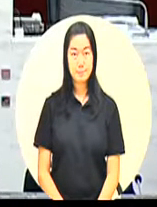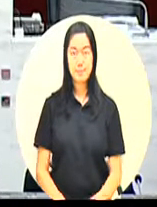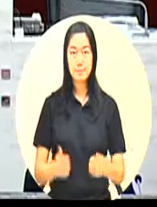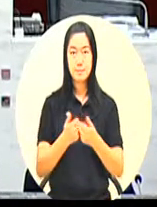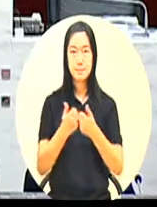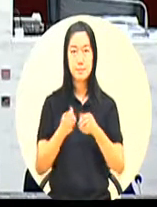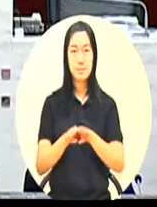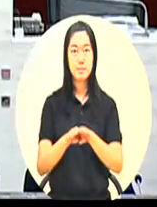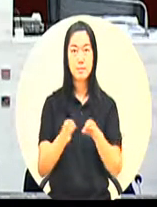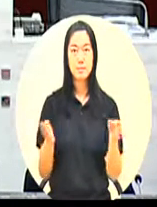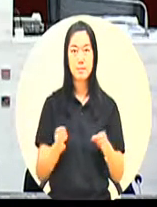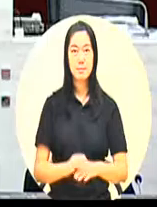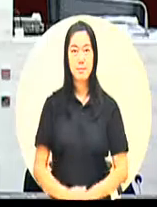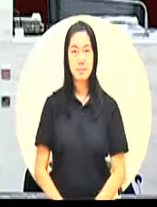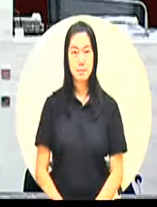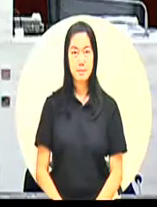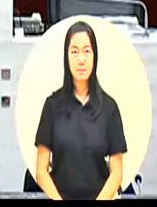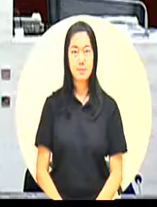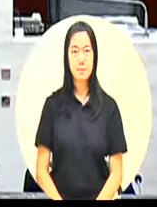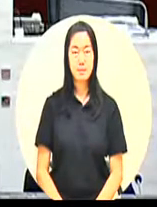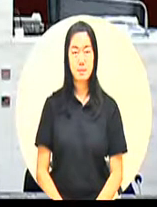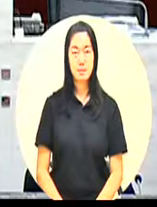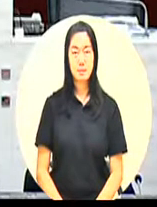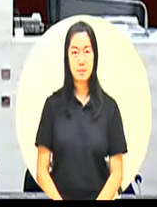继续开会。